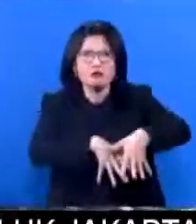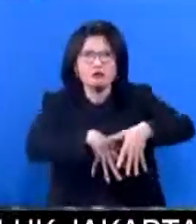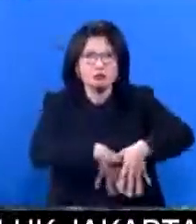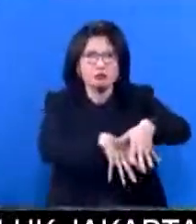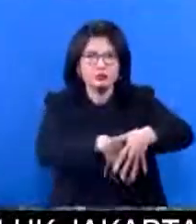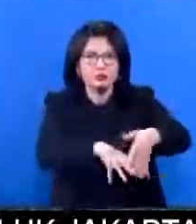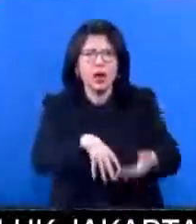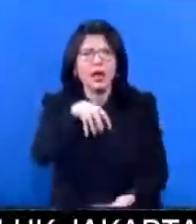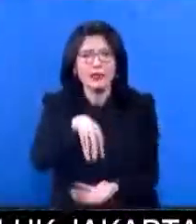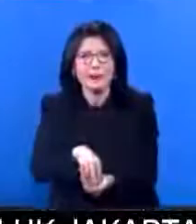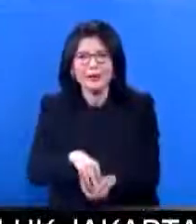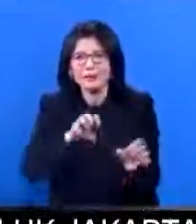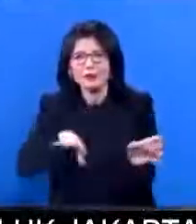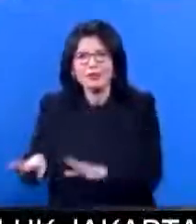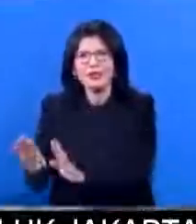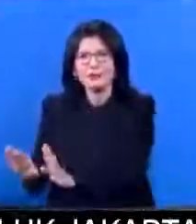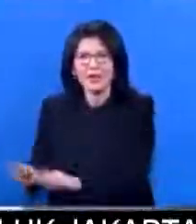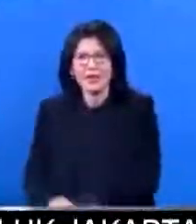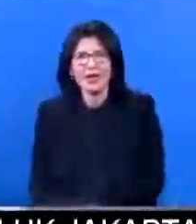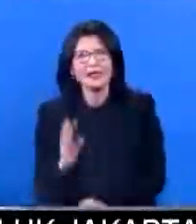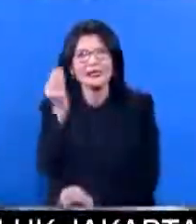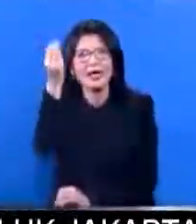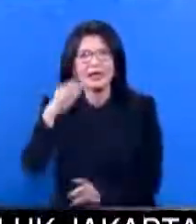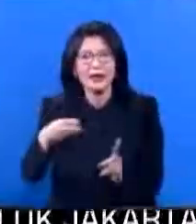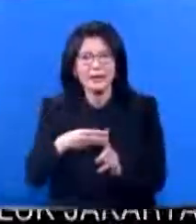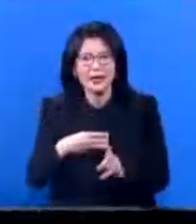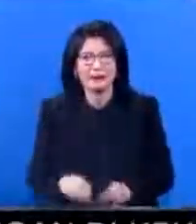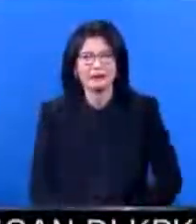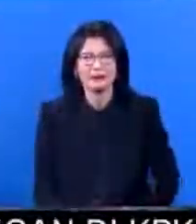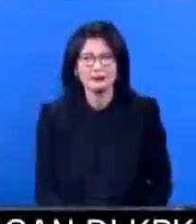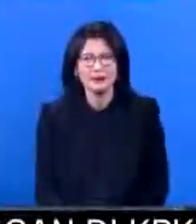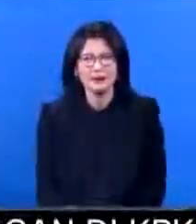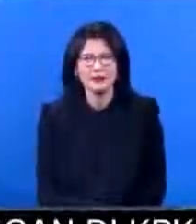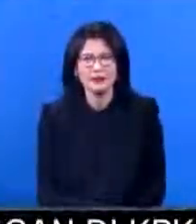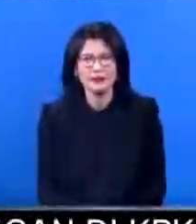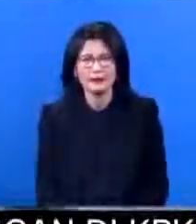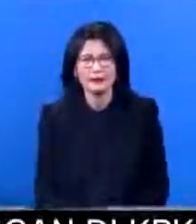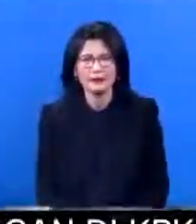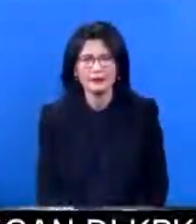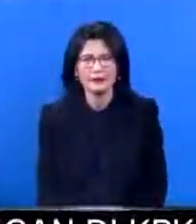pengungsian sementara di kawasan Kalideres, Jakarta Barat. Galih Putra, Jakarta.